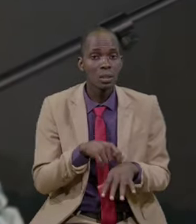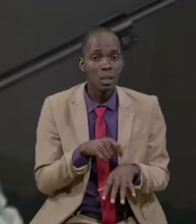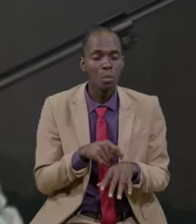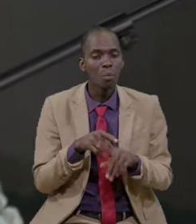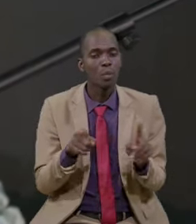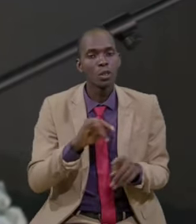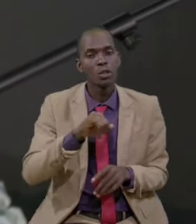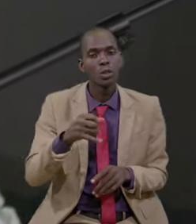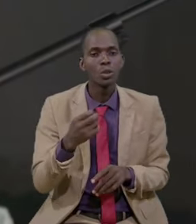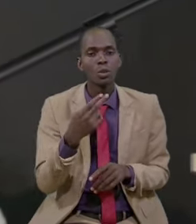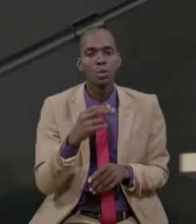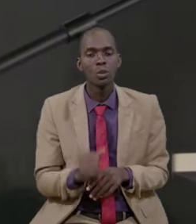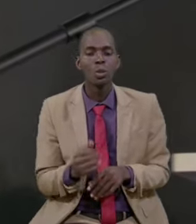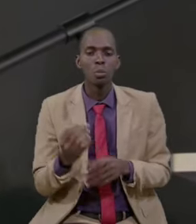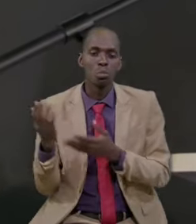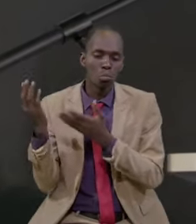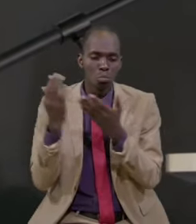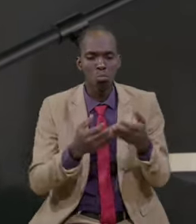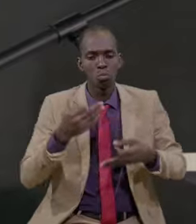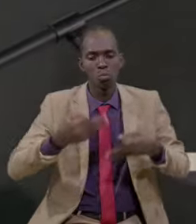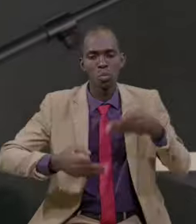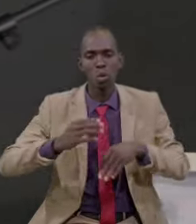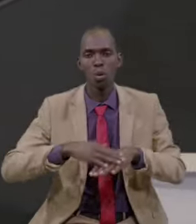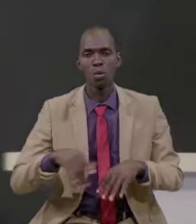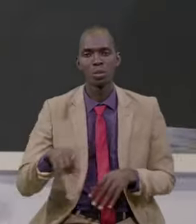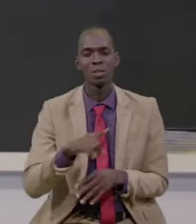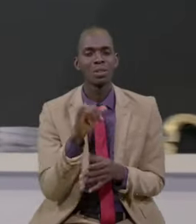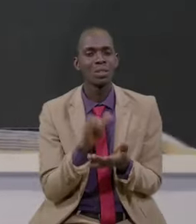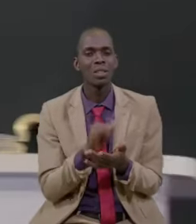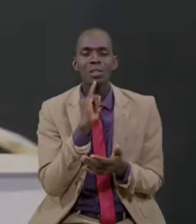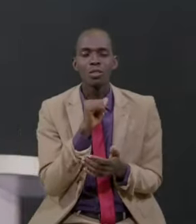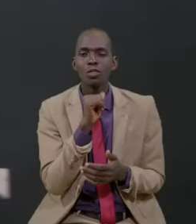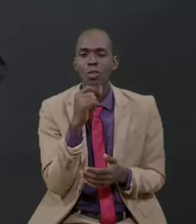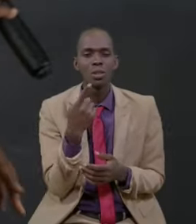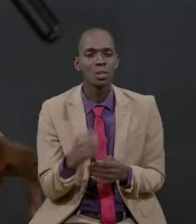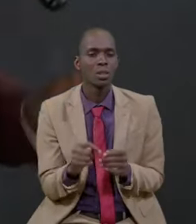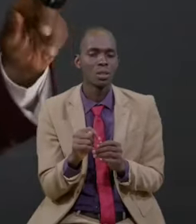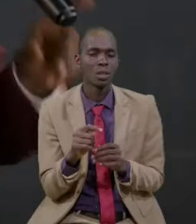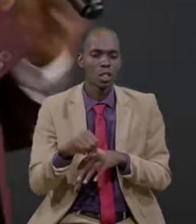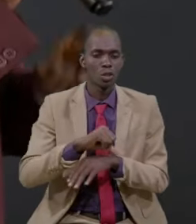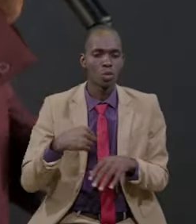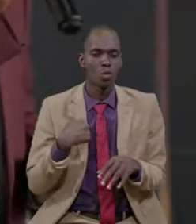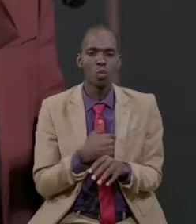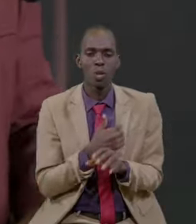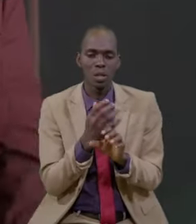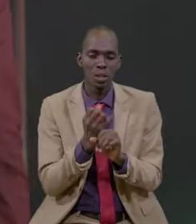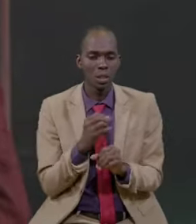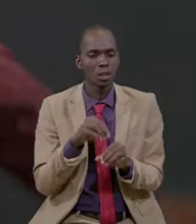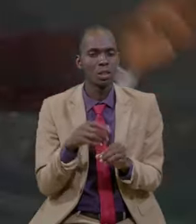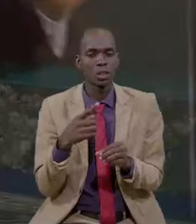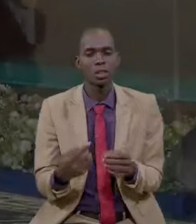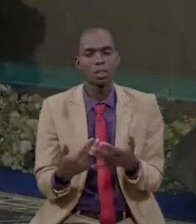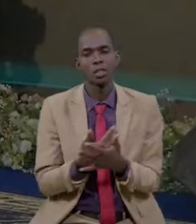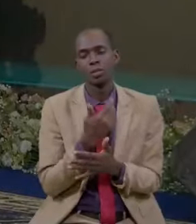eux. Ça, ce n'est pas l'onction que nous avons dans le Nouveau Testament. David, un homme selon